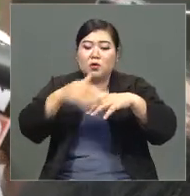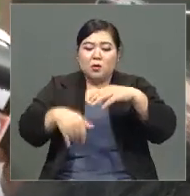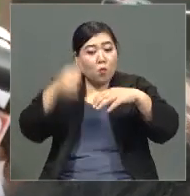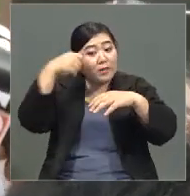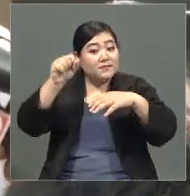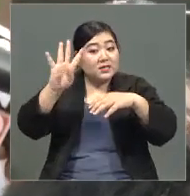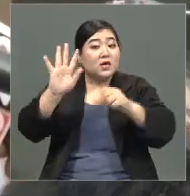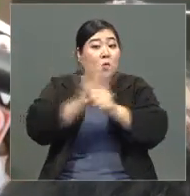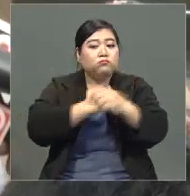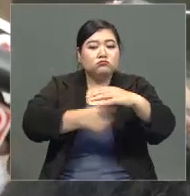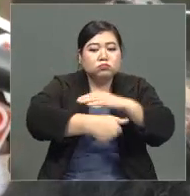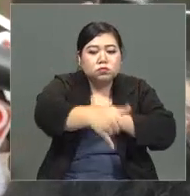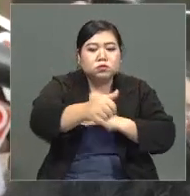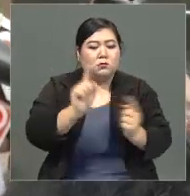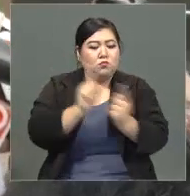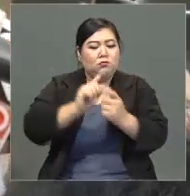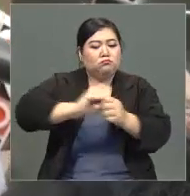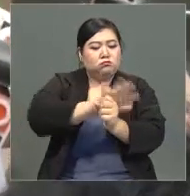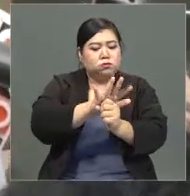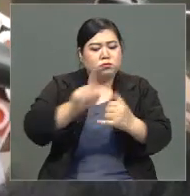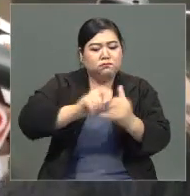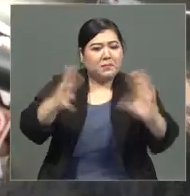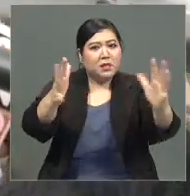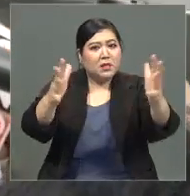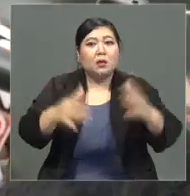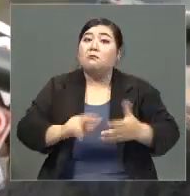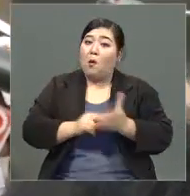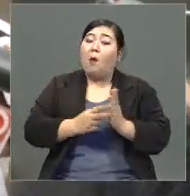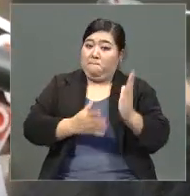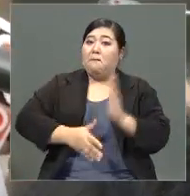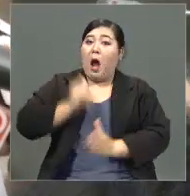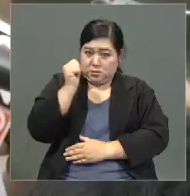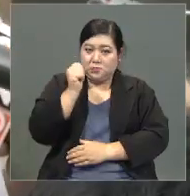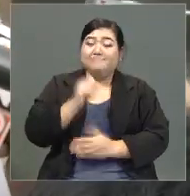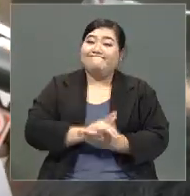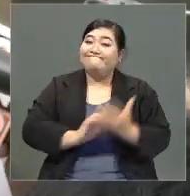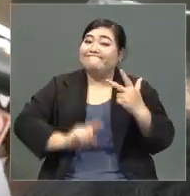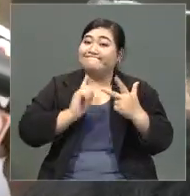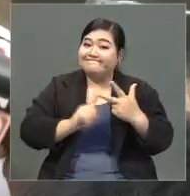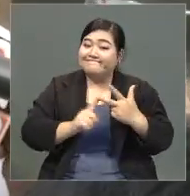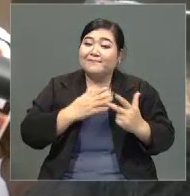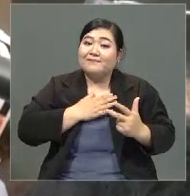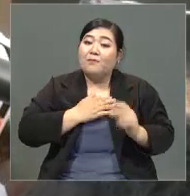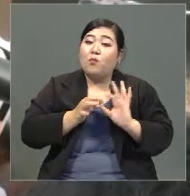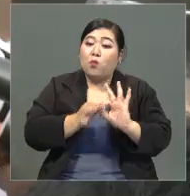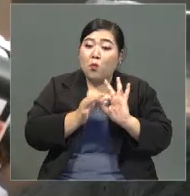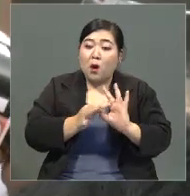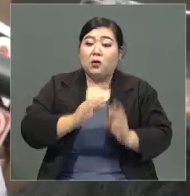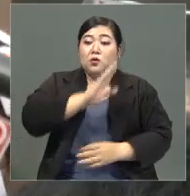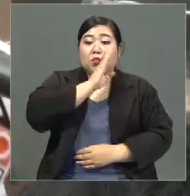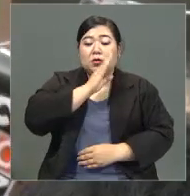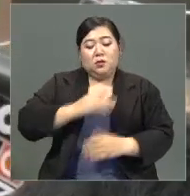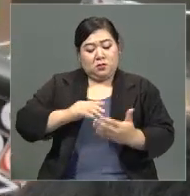นะครับเพราะฉะนั้นมาตรการ14วันเป็นมาตรการที่ได้ผลประการที่3ก็คือข้อห่วงใยก็คือเมื่อพบผู้ติดเชื้อแล้วเ